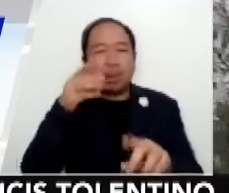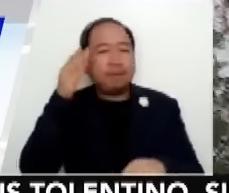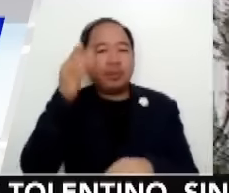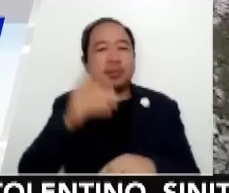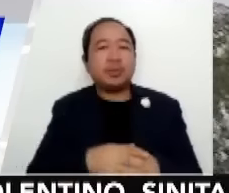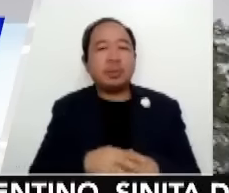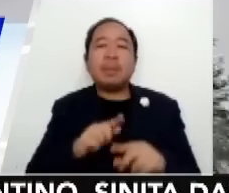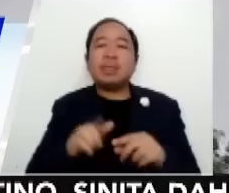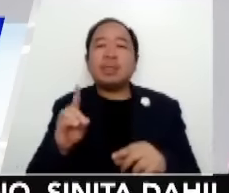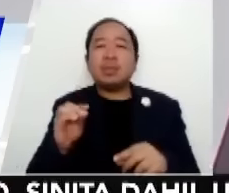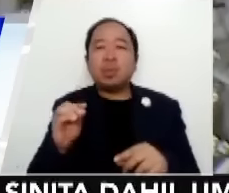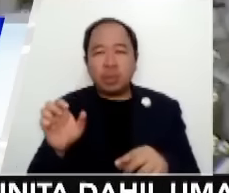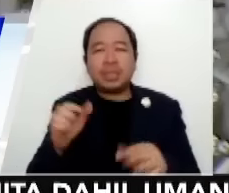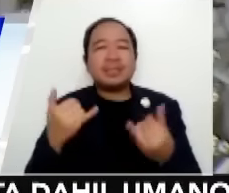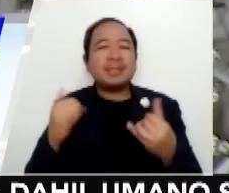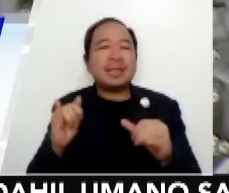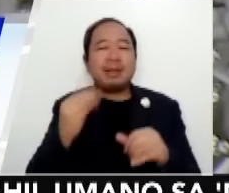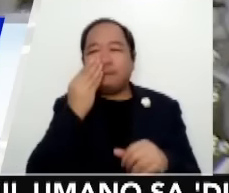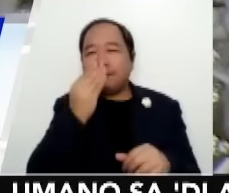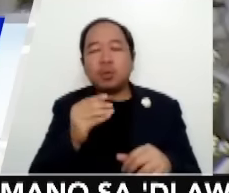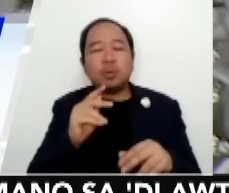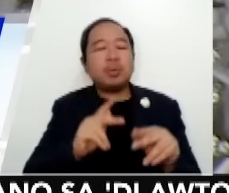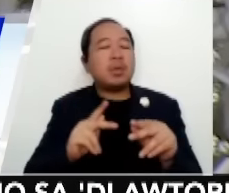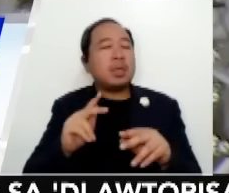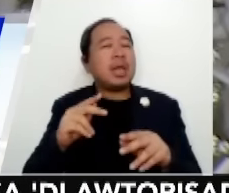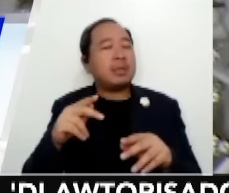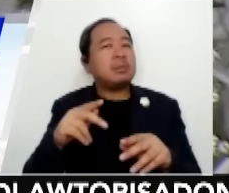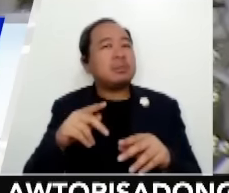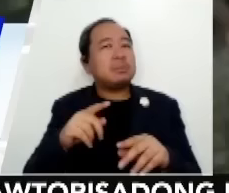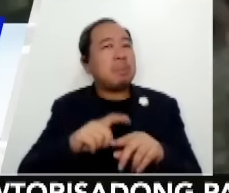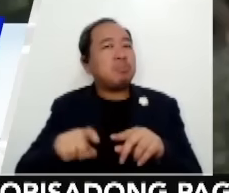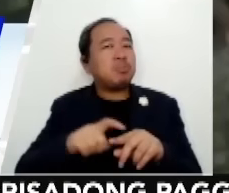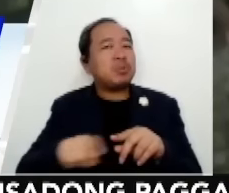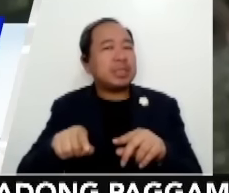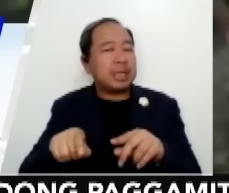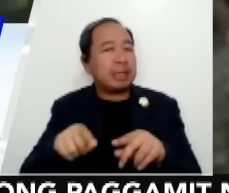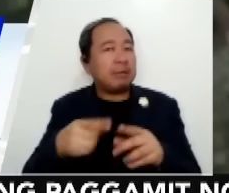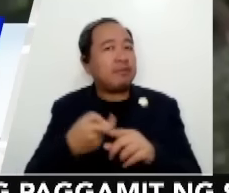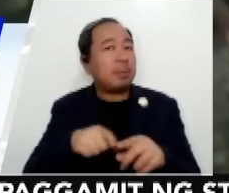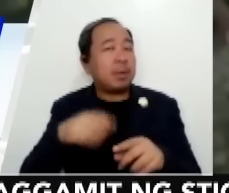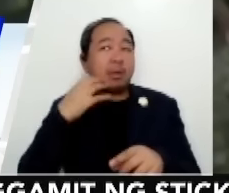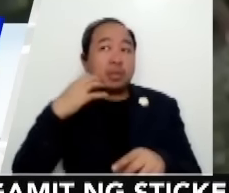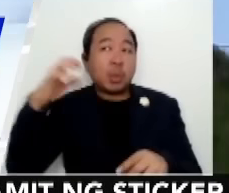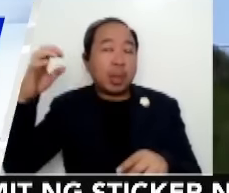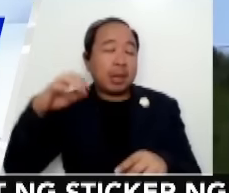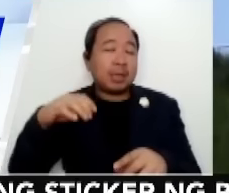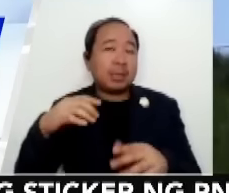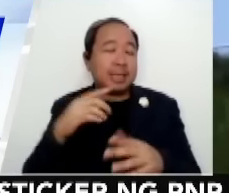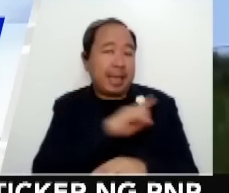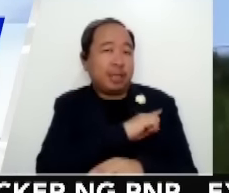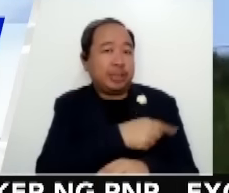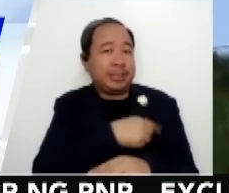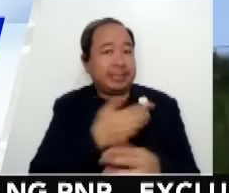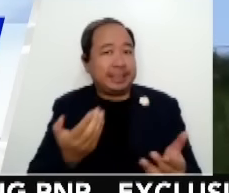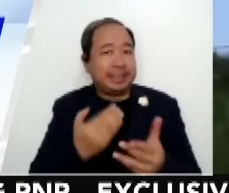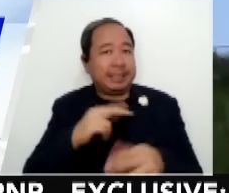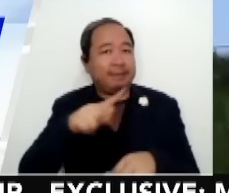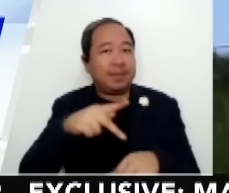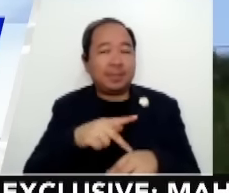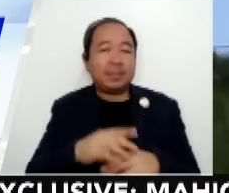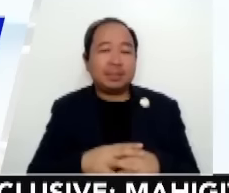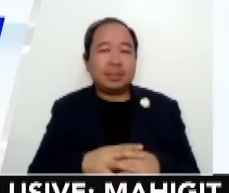rin ang porsyento ng naibabahaging kuryente ng solar power sa energy mix dito sa Pilipinas. Hindi naman buong